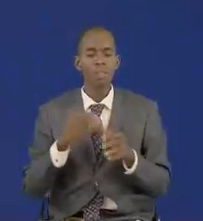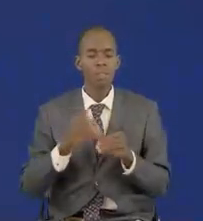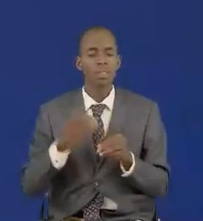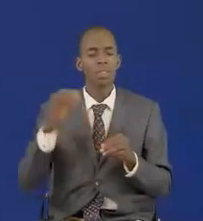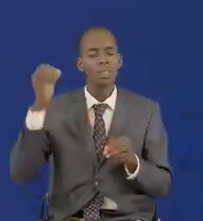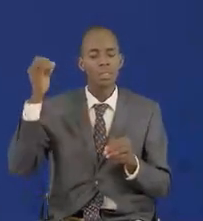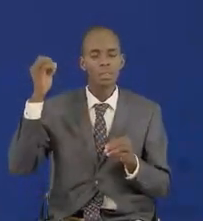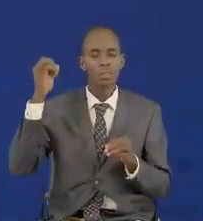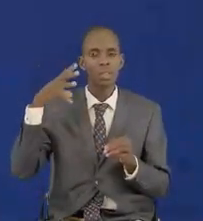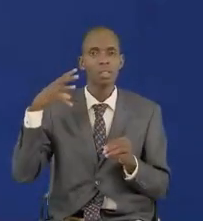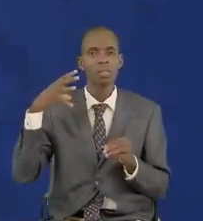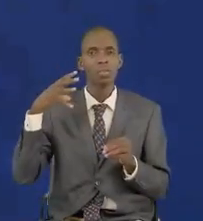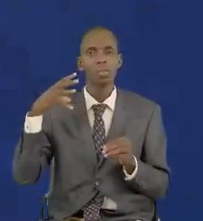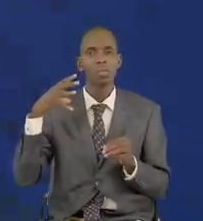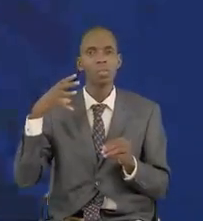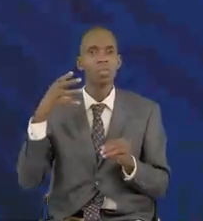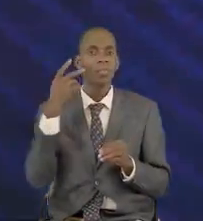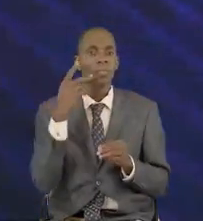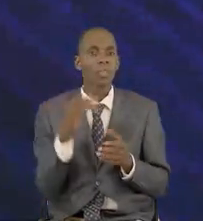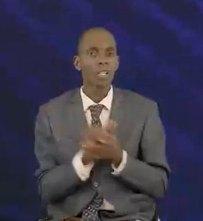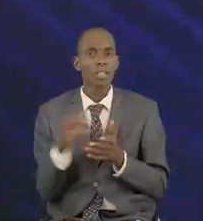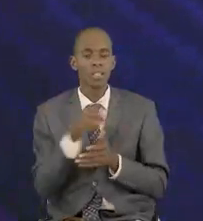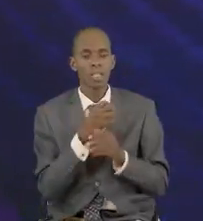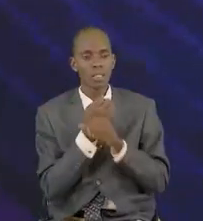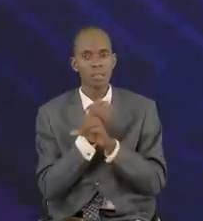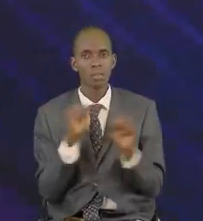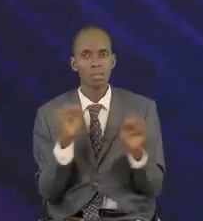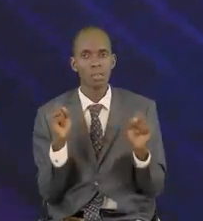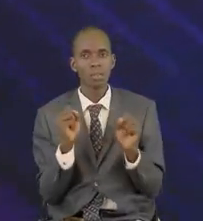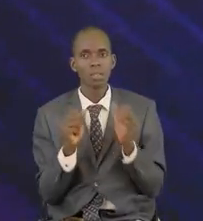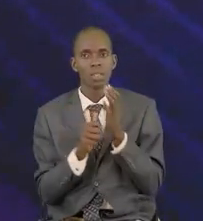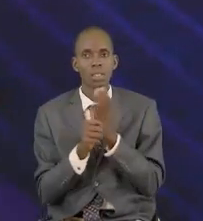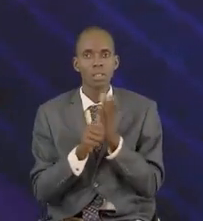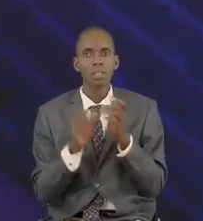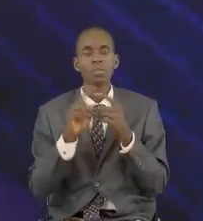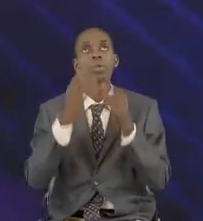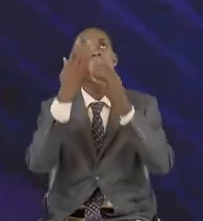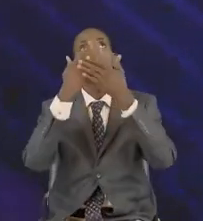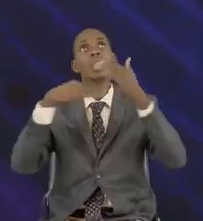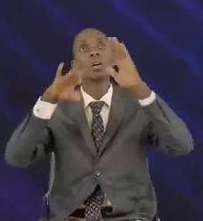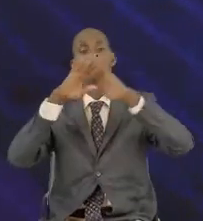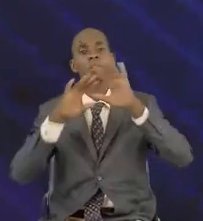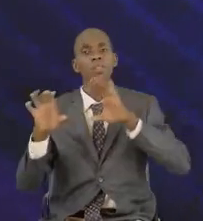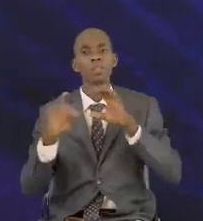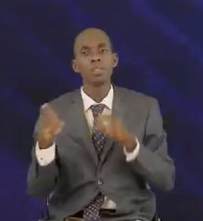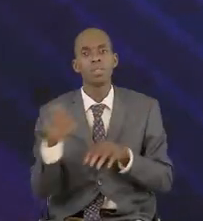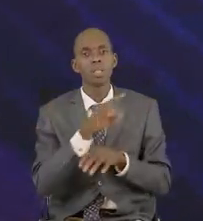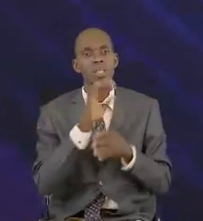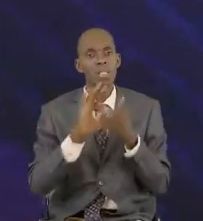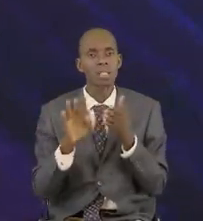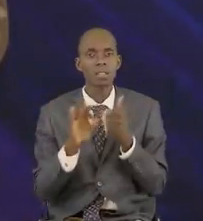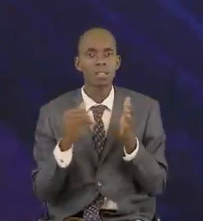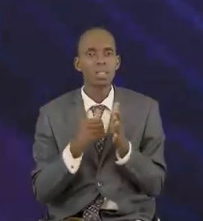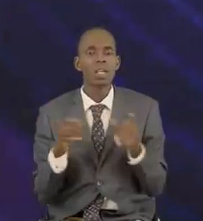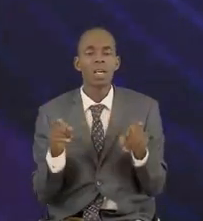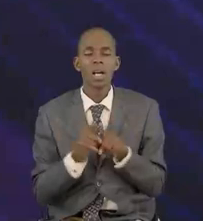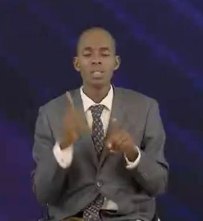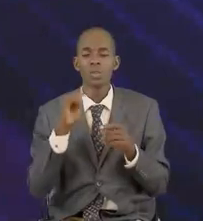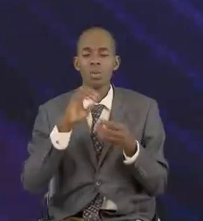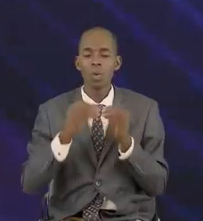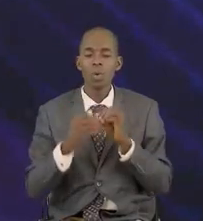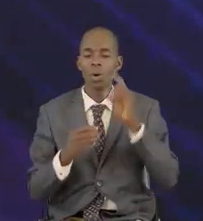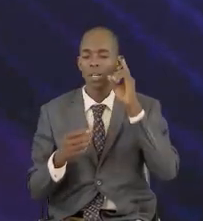qu'ils prennent le salut comme étant le billet pour le ciel est-ce qu'il prend cela comme la